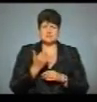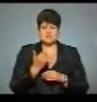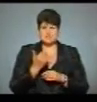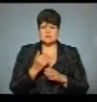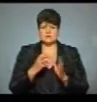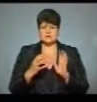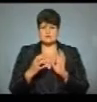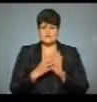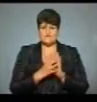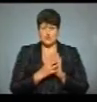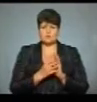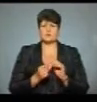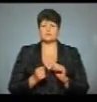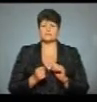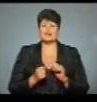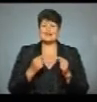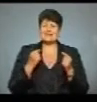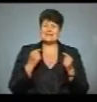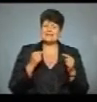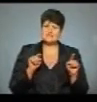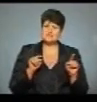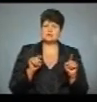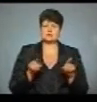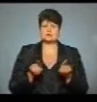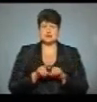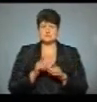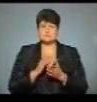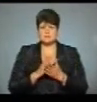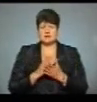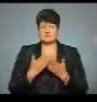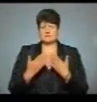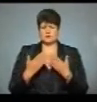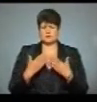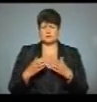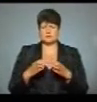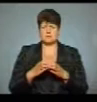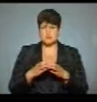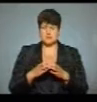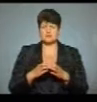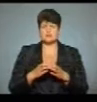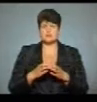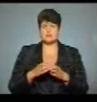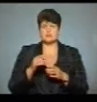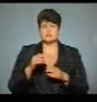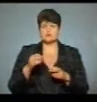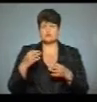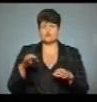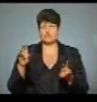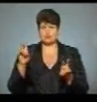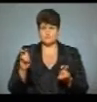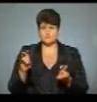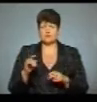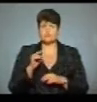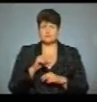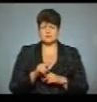з їхньою символікою. Інший також має певне відношення до партії «Всеукраїнське об'єднання «Свобода».